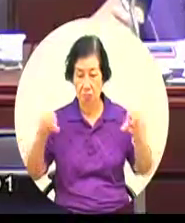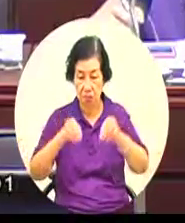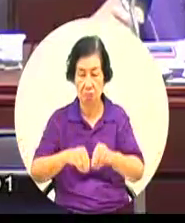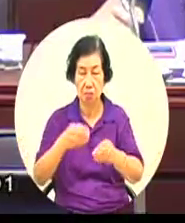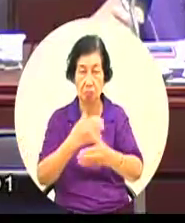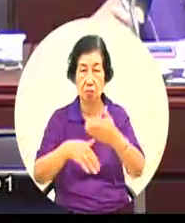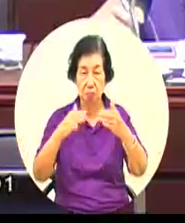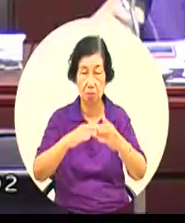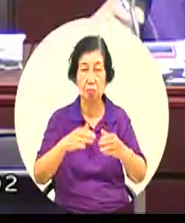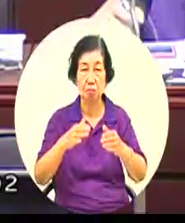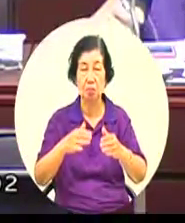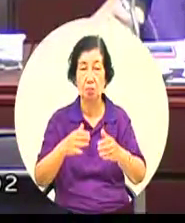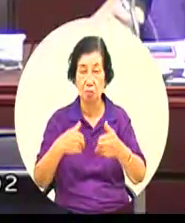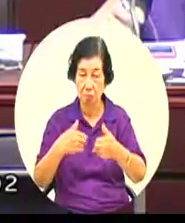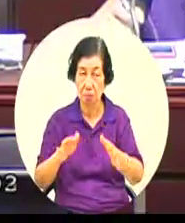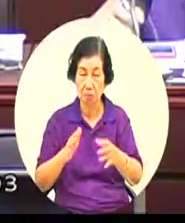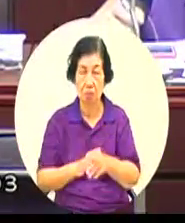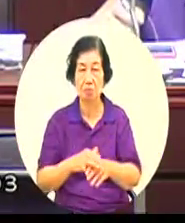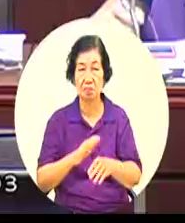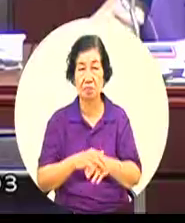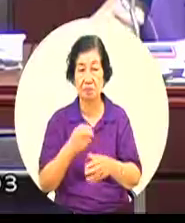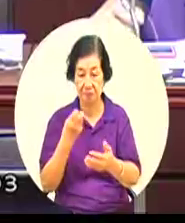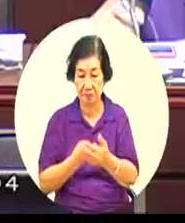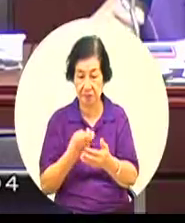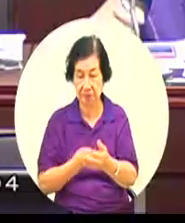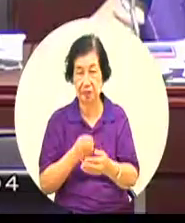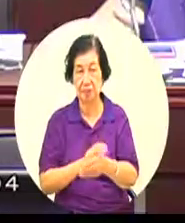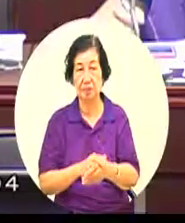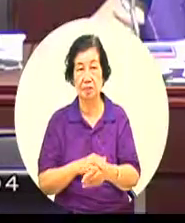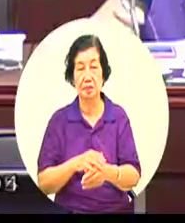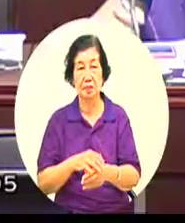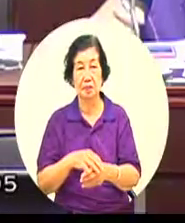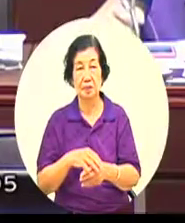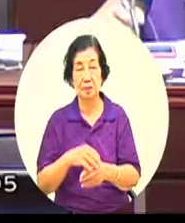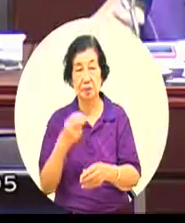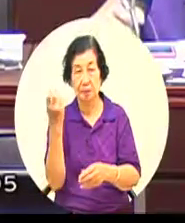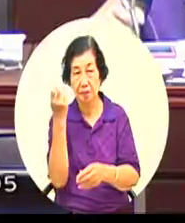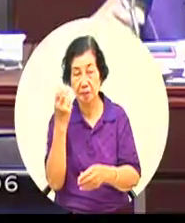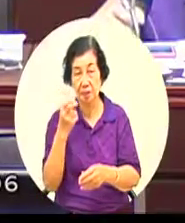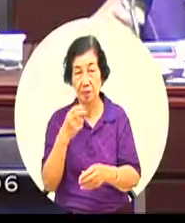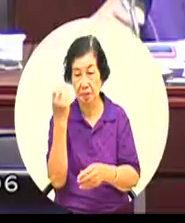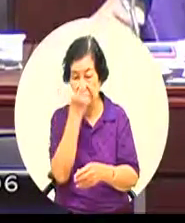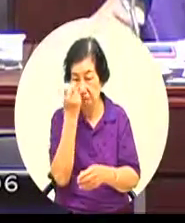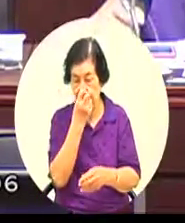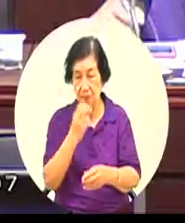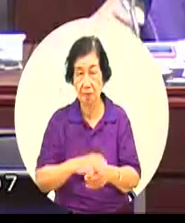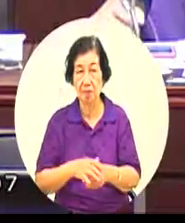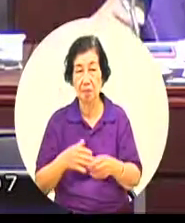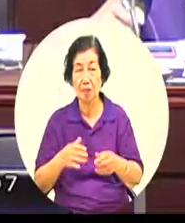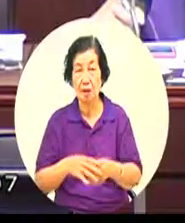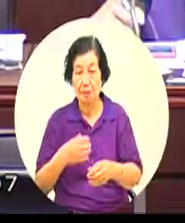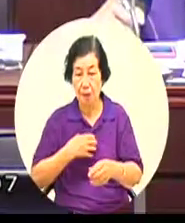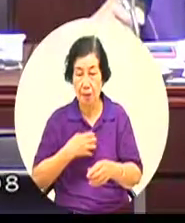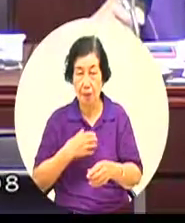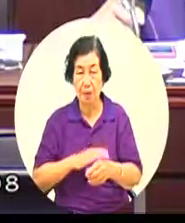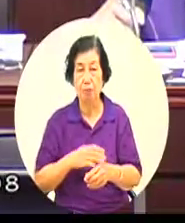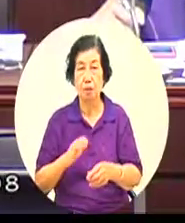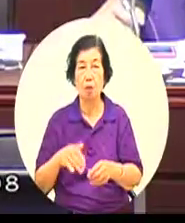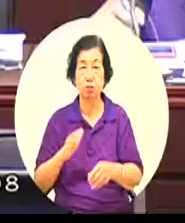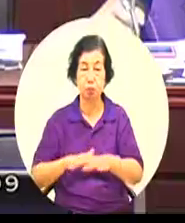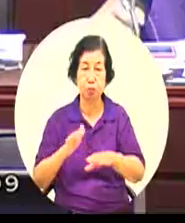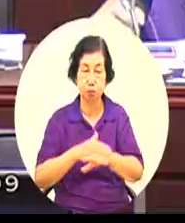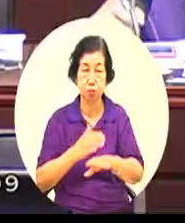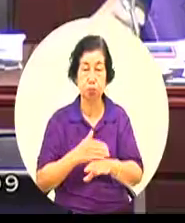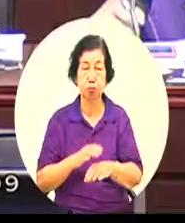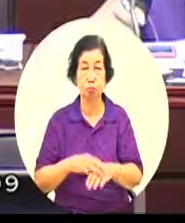否还是蛮要慎重的免得引起地方的这个反弹或者是恐慌，但是如果家长们经过充分的沟通